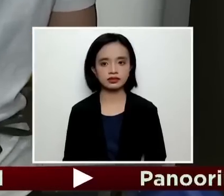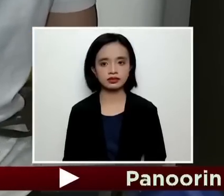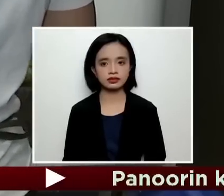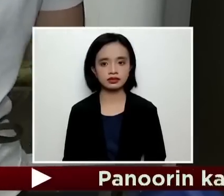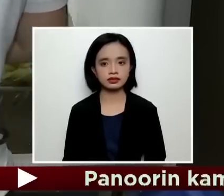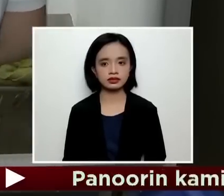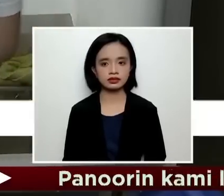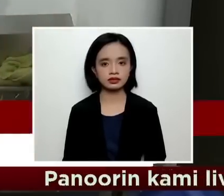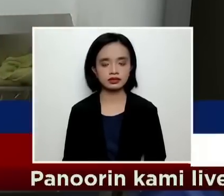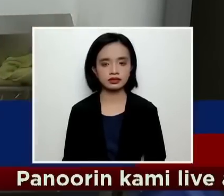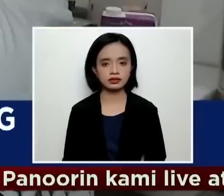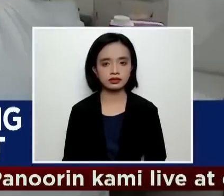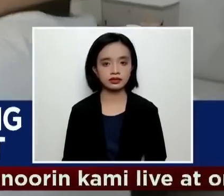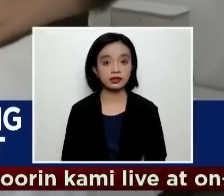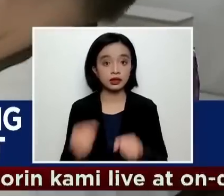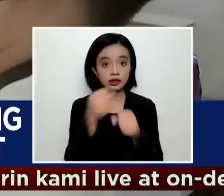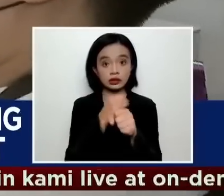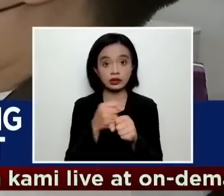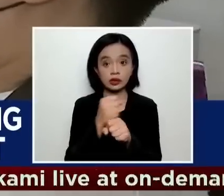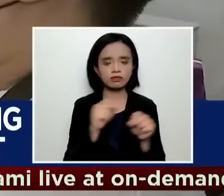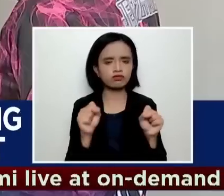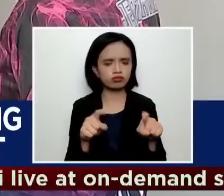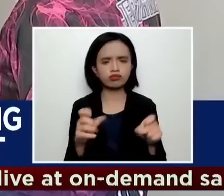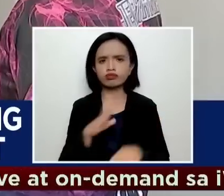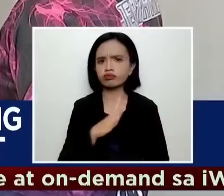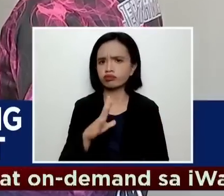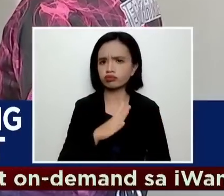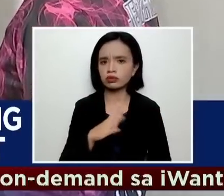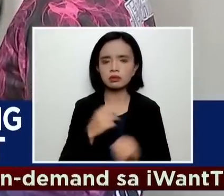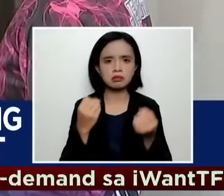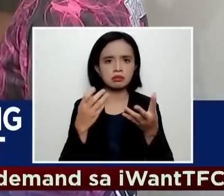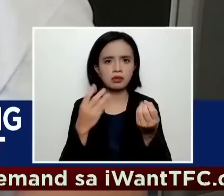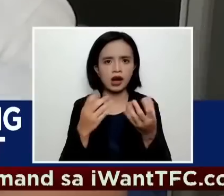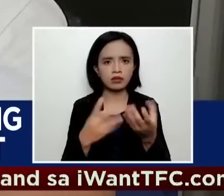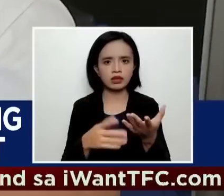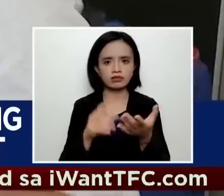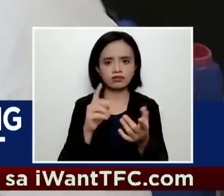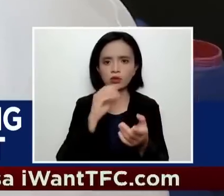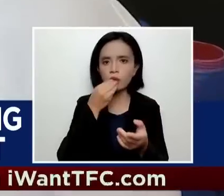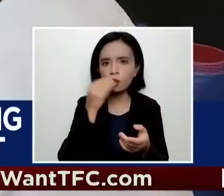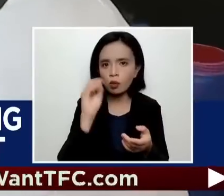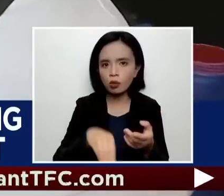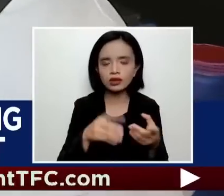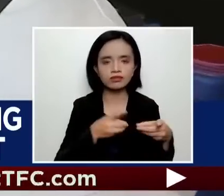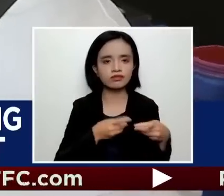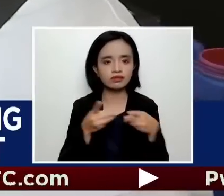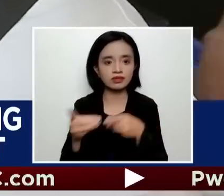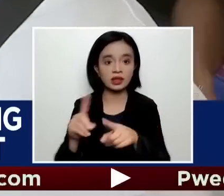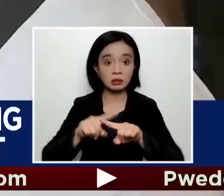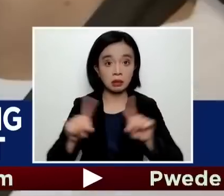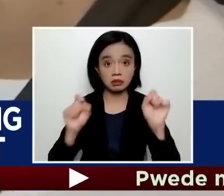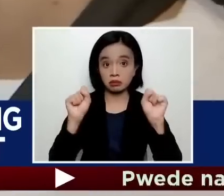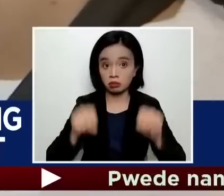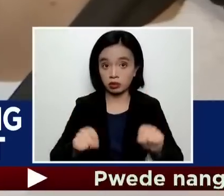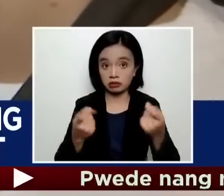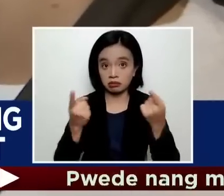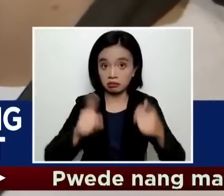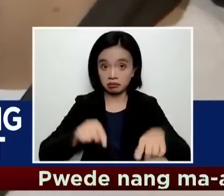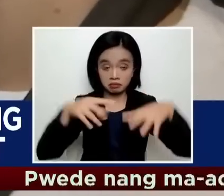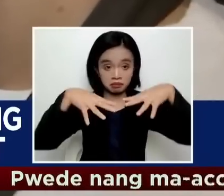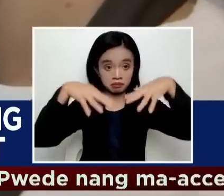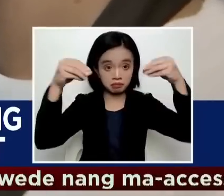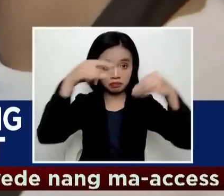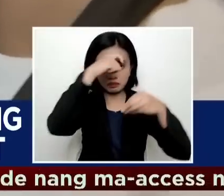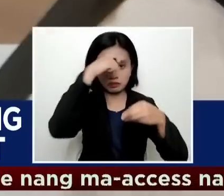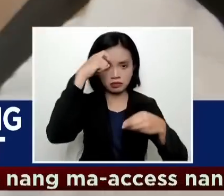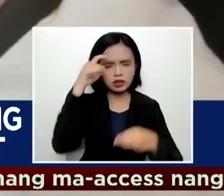Maayos ang takbo ng coffee shop ni Mac, maraming walk-in at delivery. Pero dahil sa posibilidad ng brownout sa summer, nag-iisip na